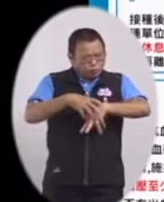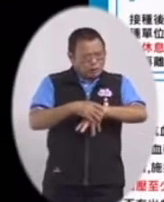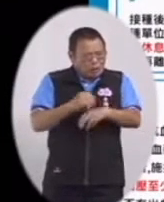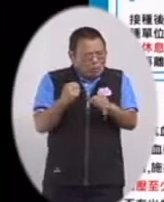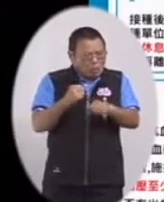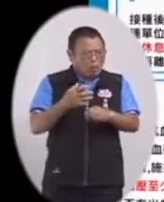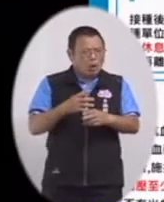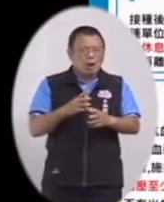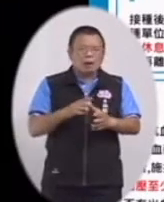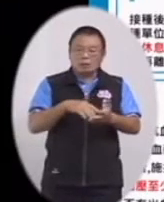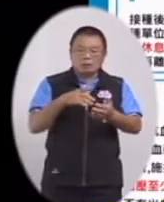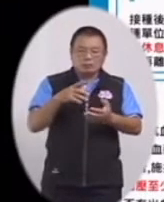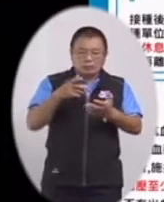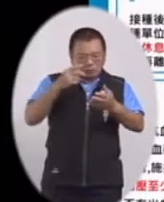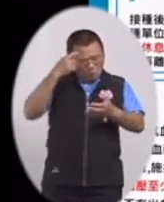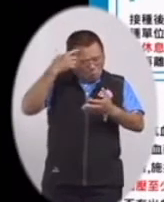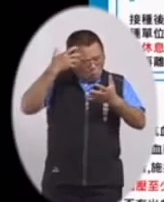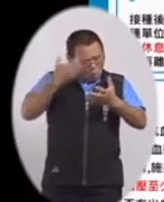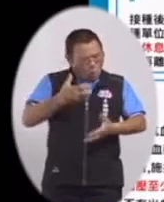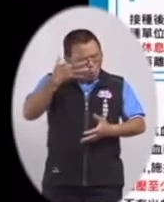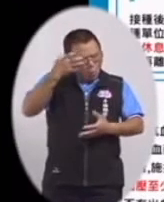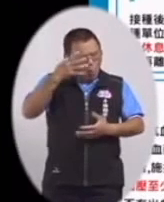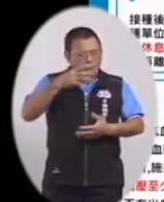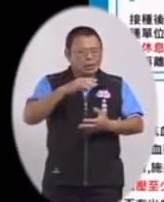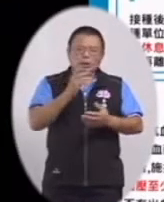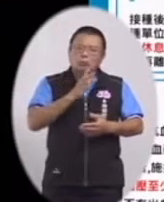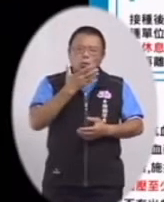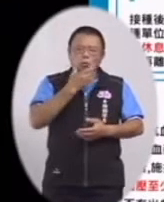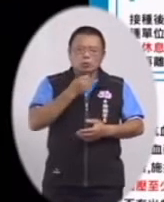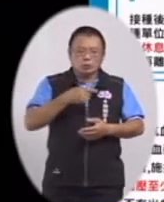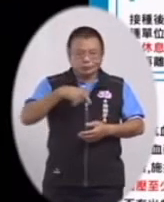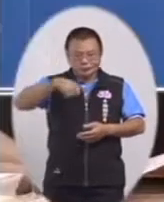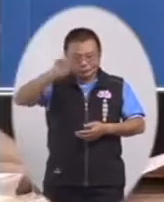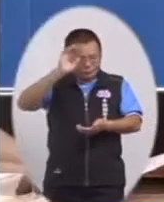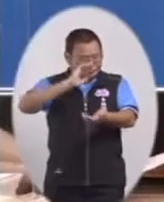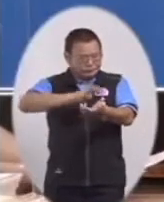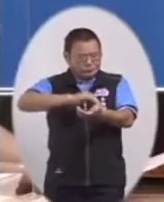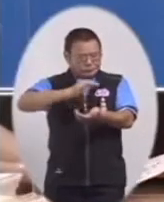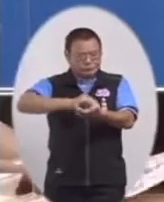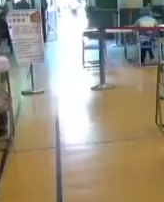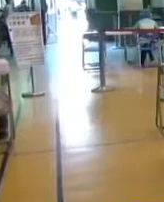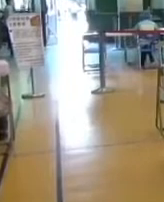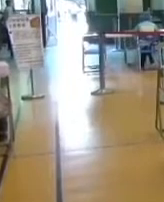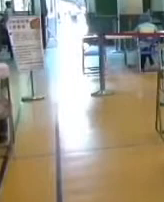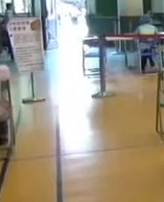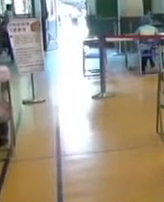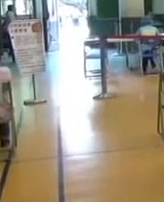冰冷，那严重的头痛等不舒服的症状，也请你要立刻就医哦哈。